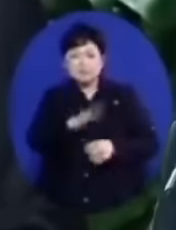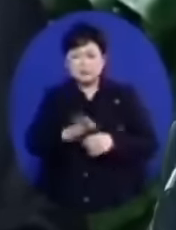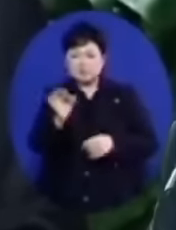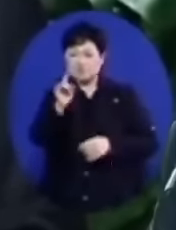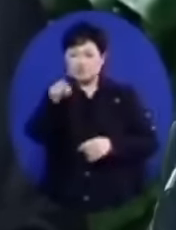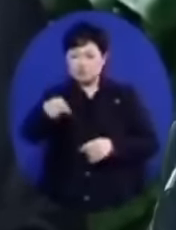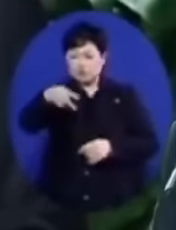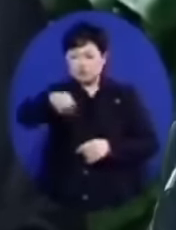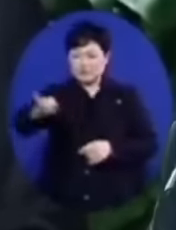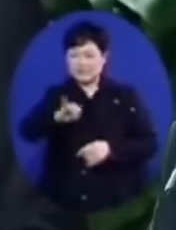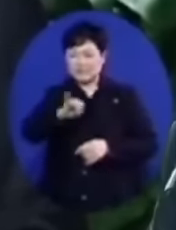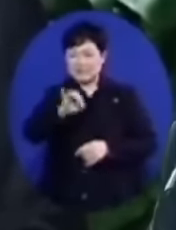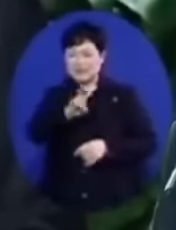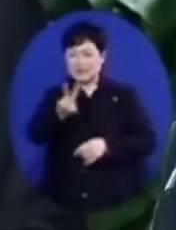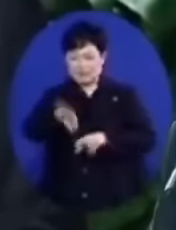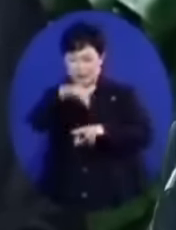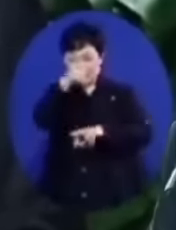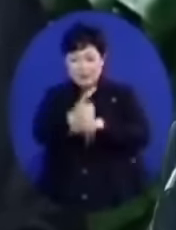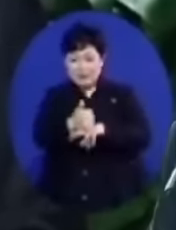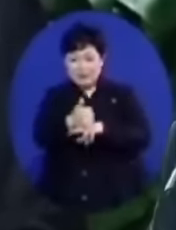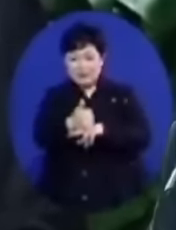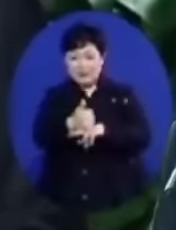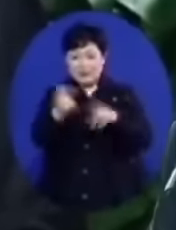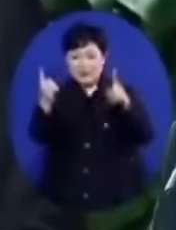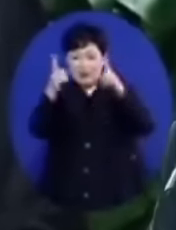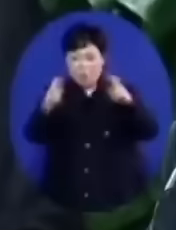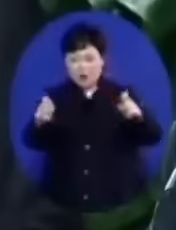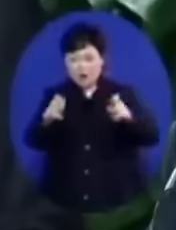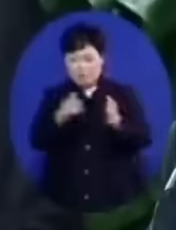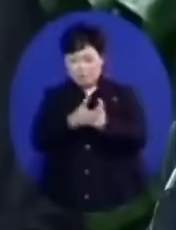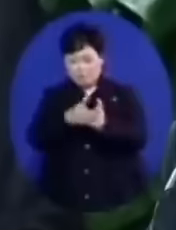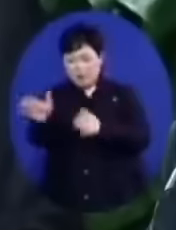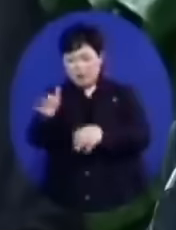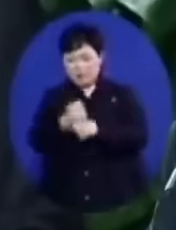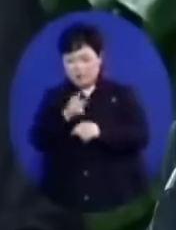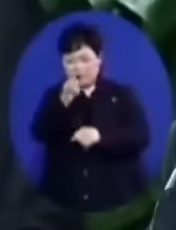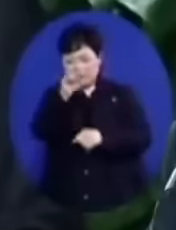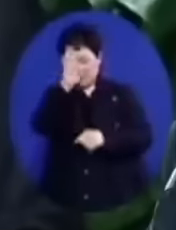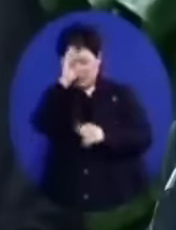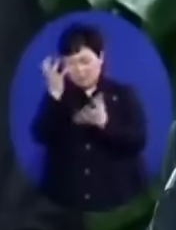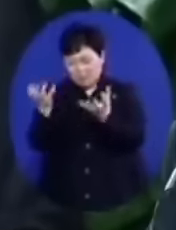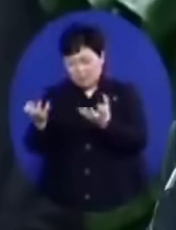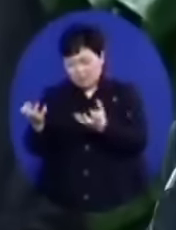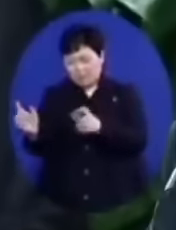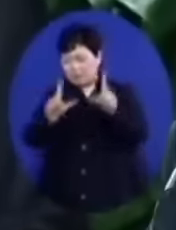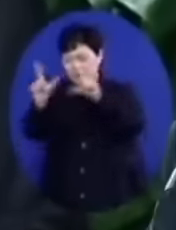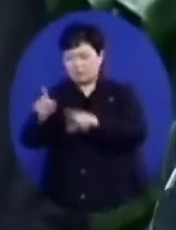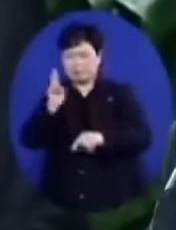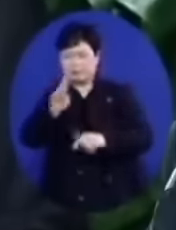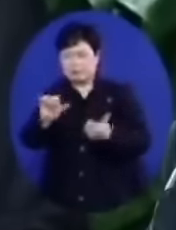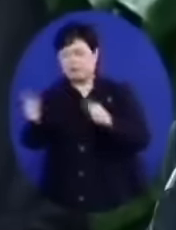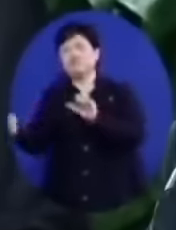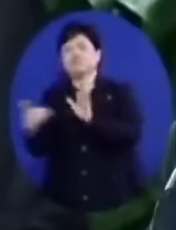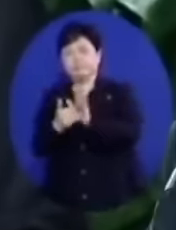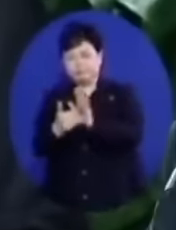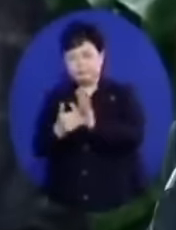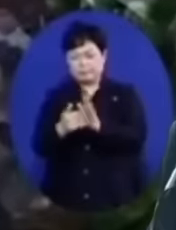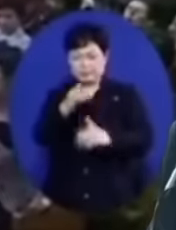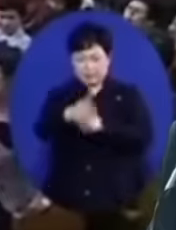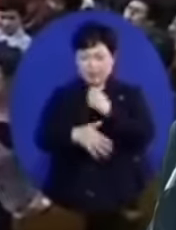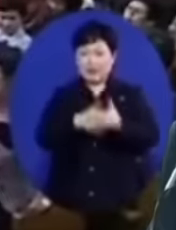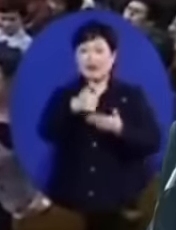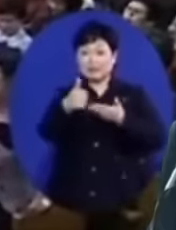그는 성전에서 나와서 평생 나병 환자로서 별궁에 살고 비참하게 죽은 것입니다. 하나님은